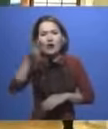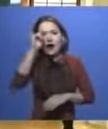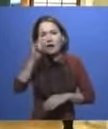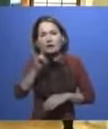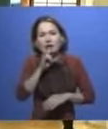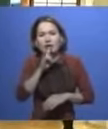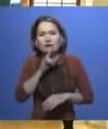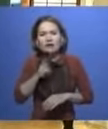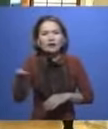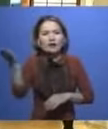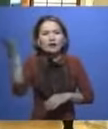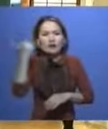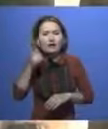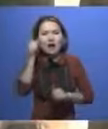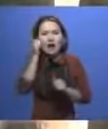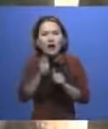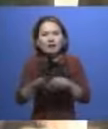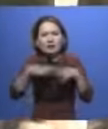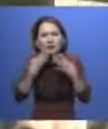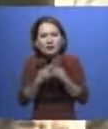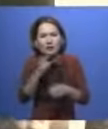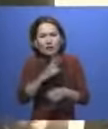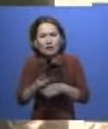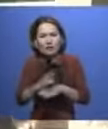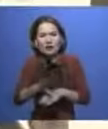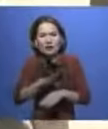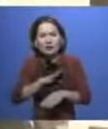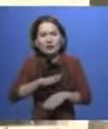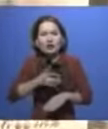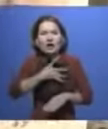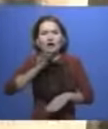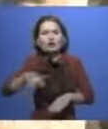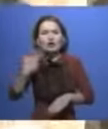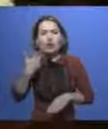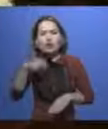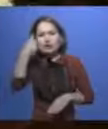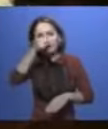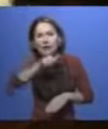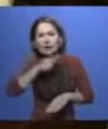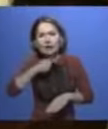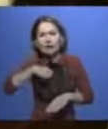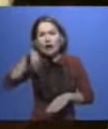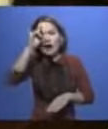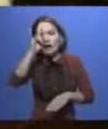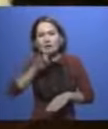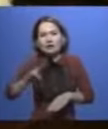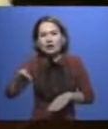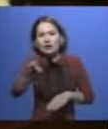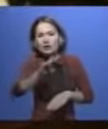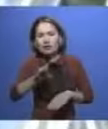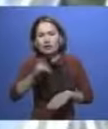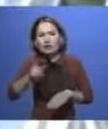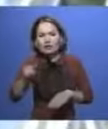әр шаңырақты шарпып өтті десек артық айтпаған болар еді. Және сол зұлмат 30-шы жылдары елімізге мекеннен күштеп жер аударылған мыңдаған